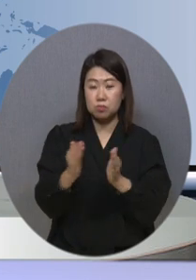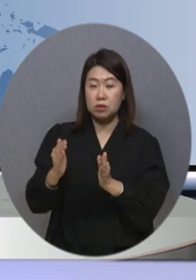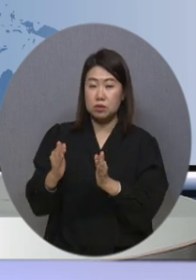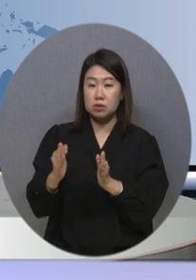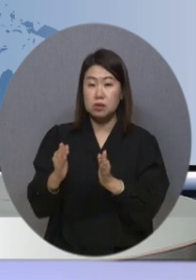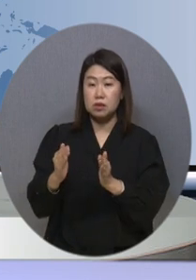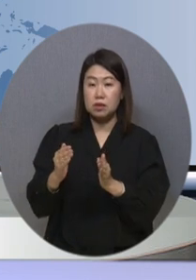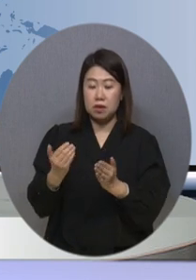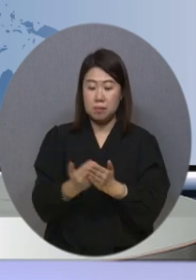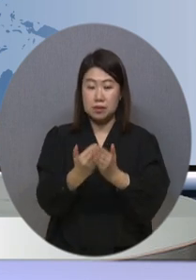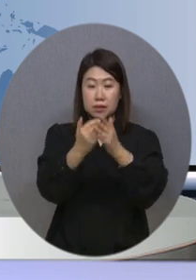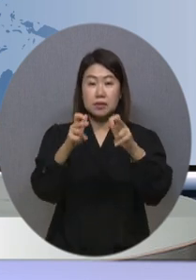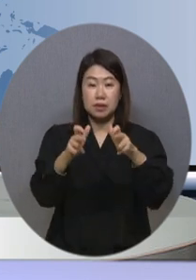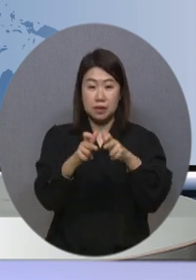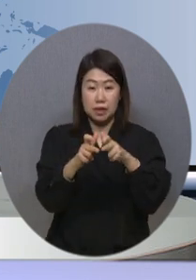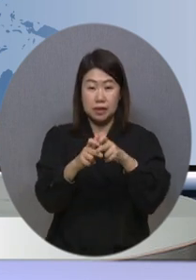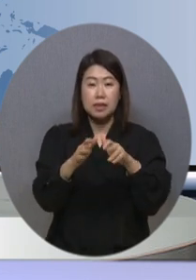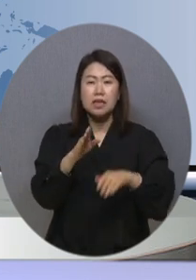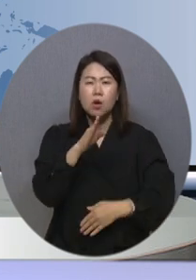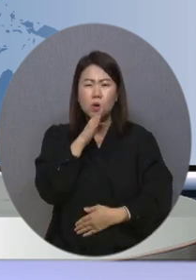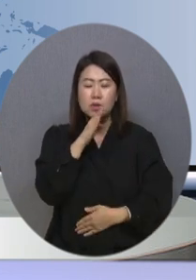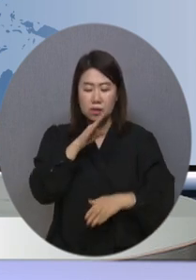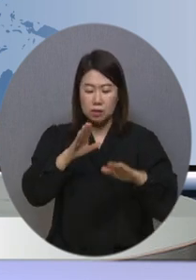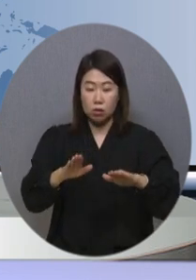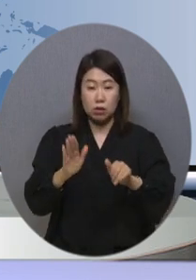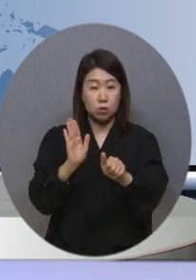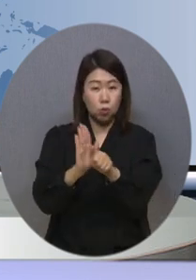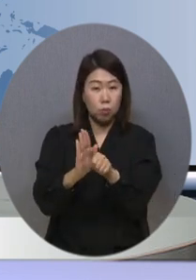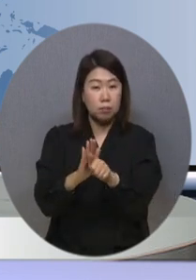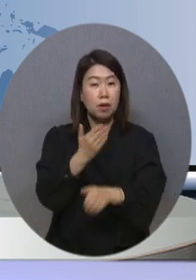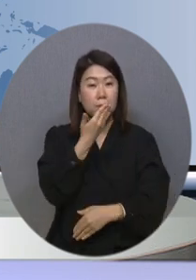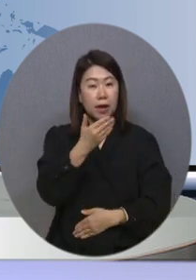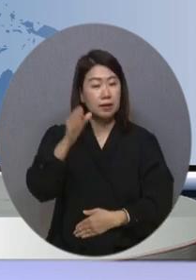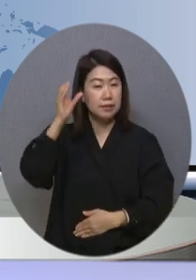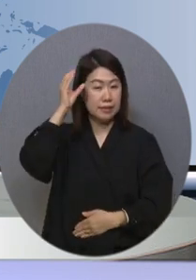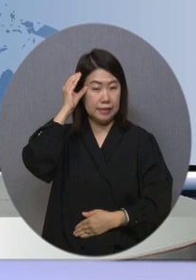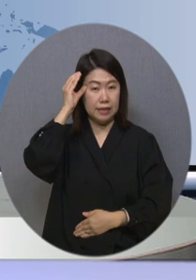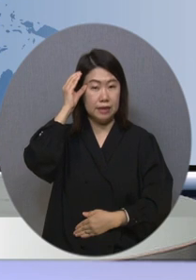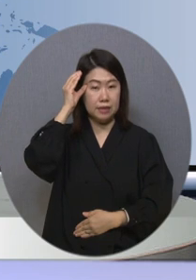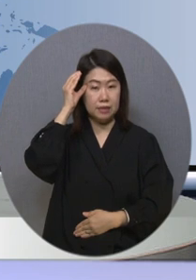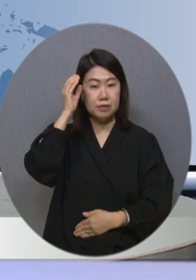지원에 현실적인 도움이 될 수 있길 기대해봅니다. 이상